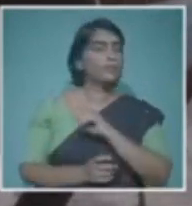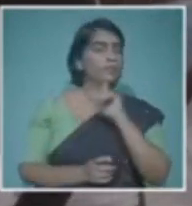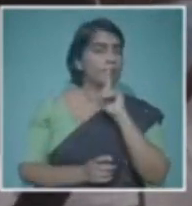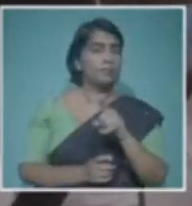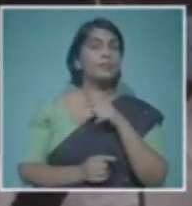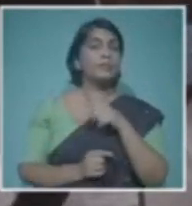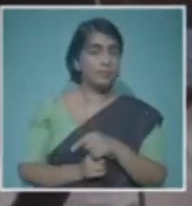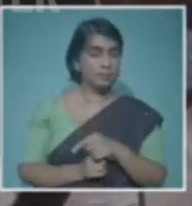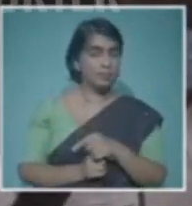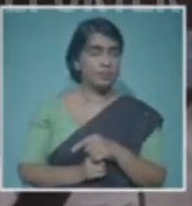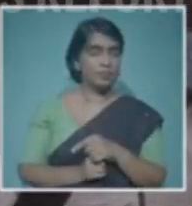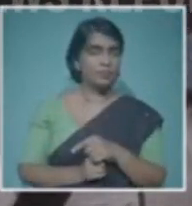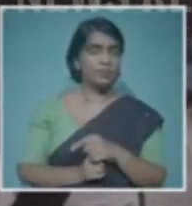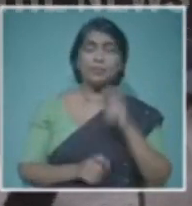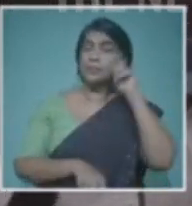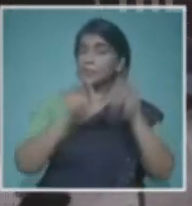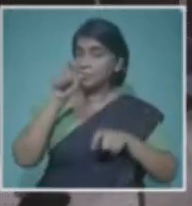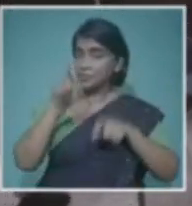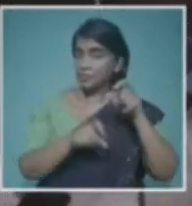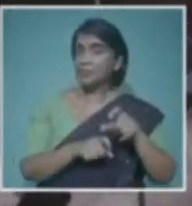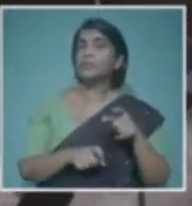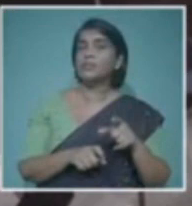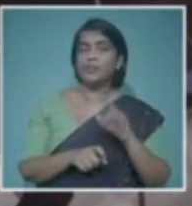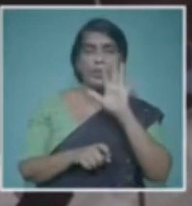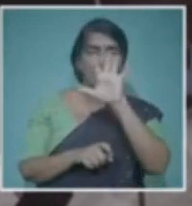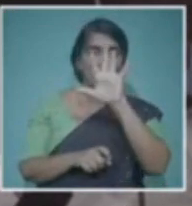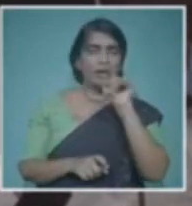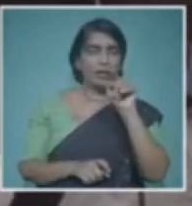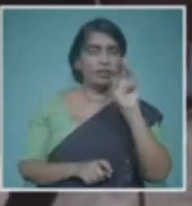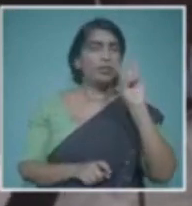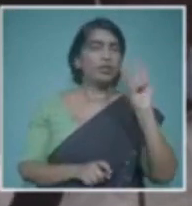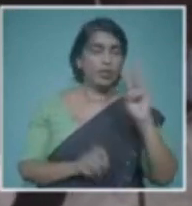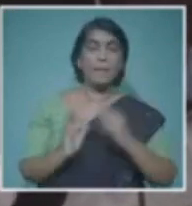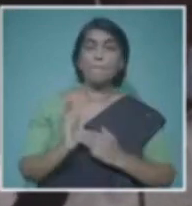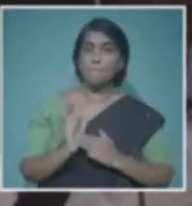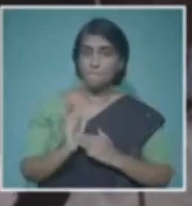තියෙනවා. ඒ කියන්නේ එතනින් ජනතාවගෙන්